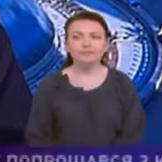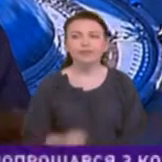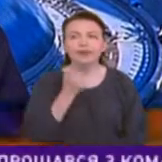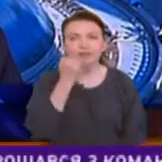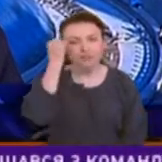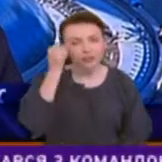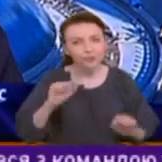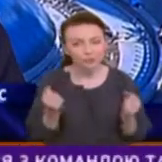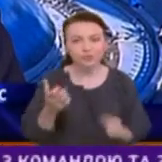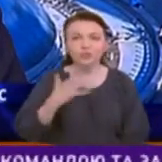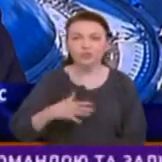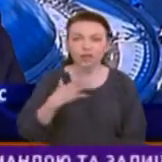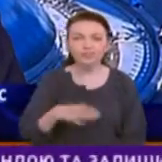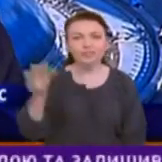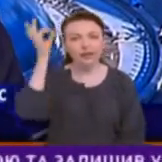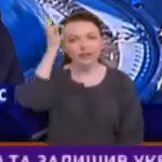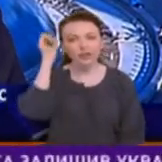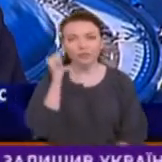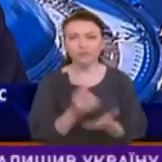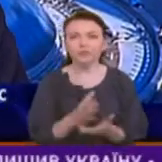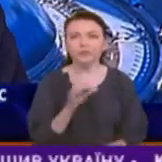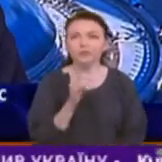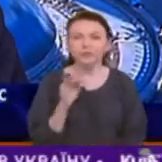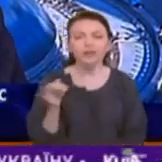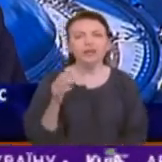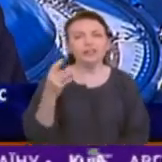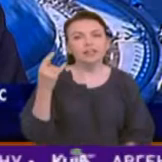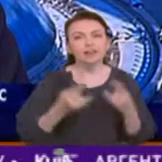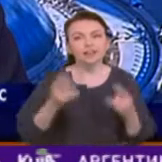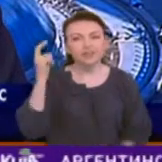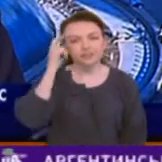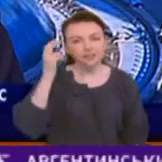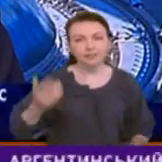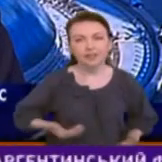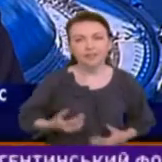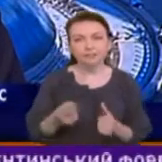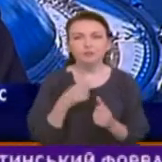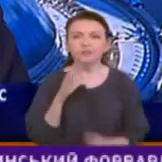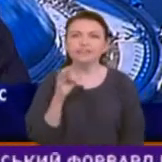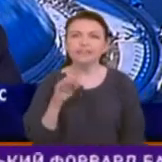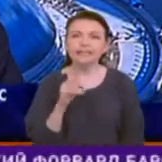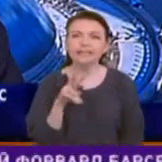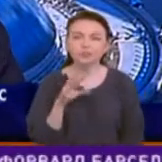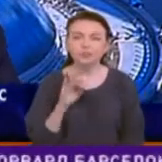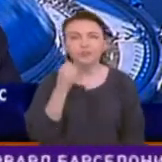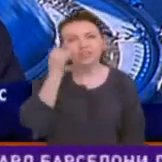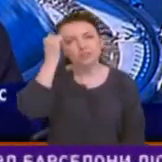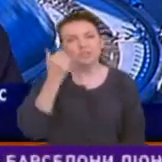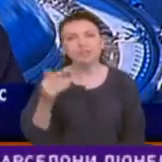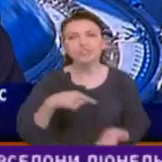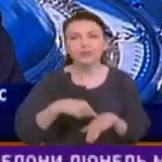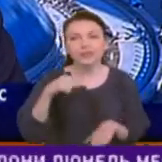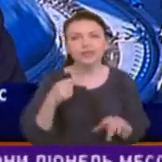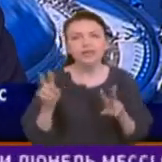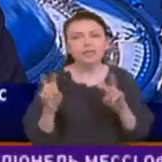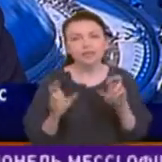Дякую, друзі, що дочекалися. Нагадаю, що в прямому ефірі працює телеканал «Київ». Це про «Київ Лайф». Мене звуть Василь Климчук. І дякую за вашу таку реакцію на ті